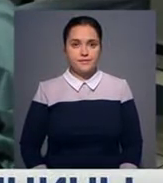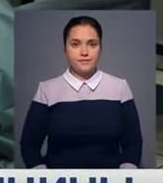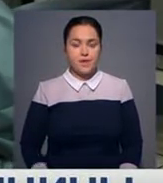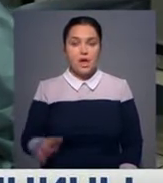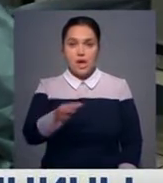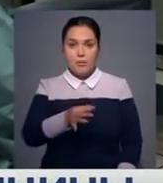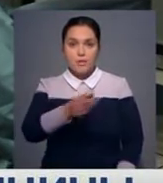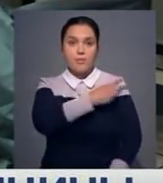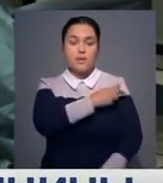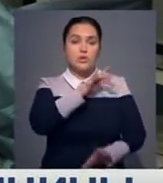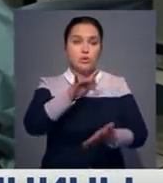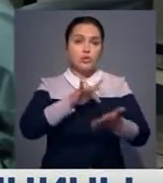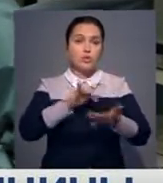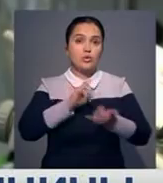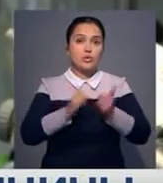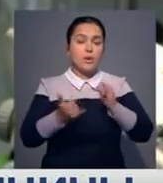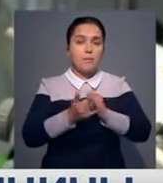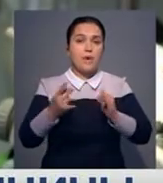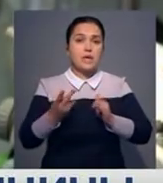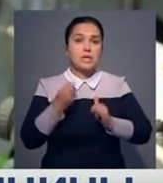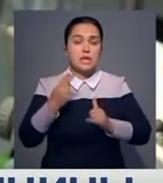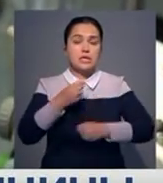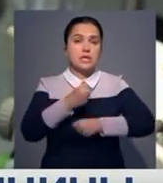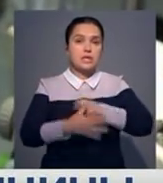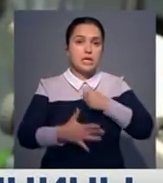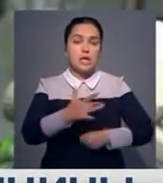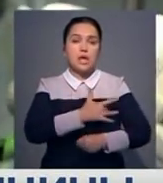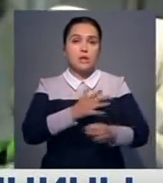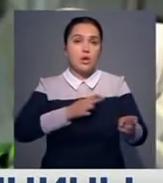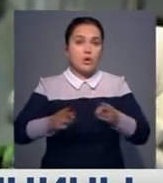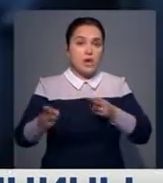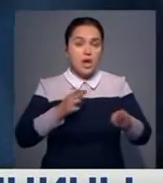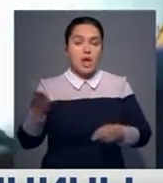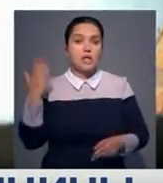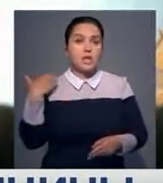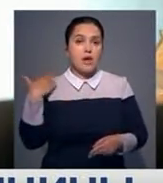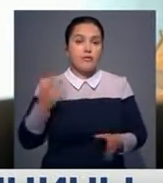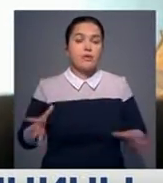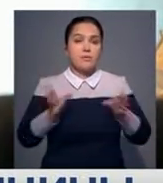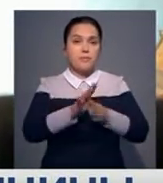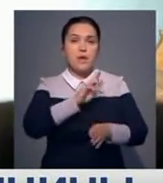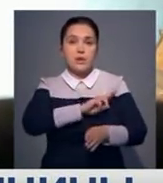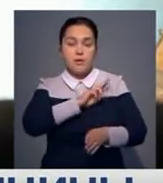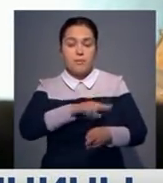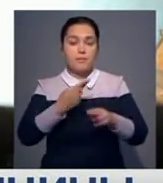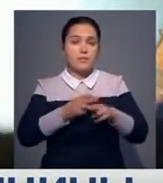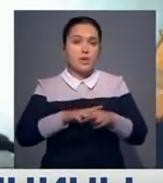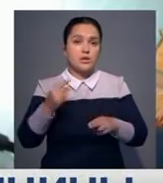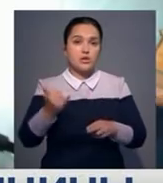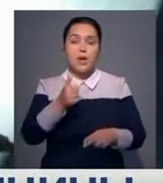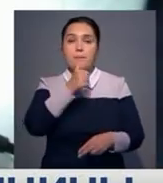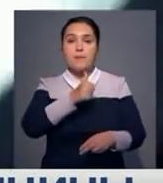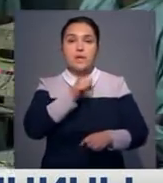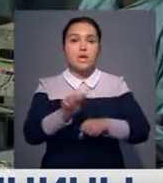Областная больница в Усть-Каменогорске и Национальный центр кардиохирургии – давние партнеры. Столичные специалисты помогают врачам региона освоить самые современные методы